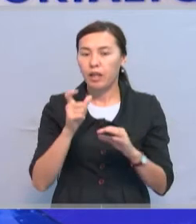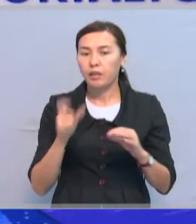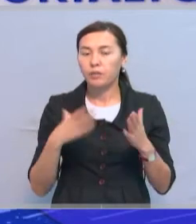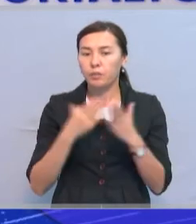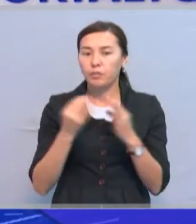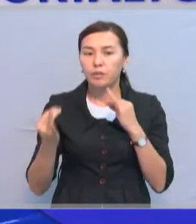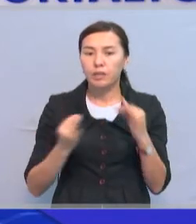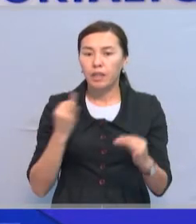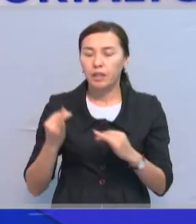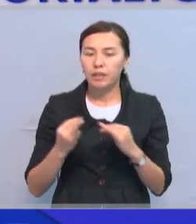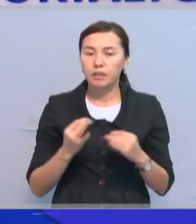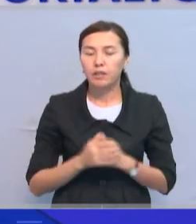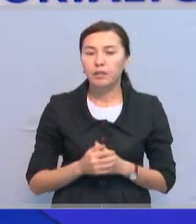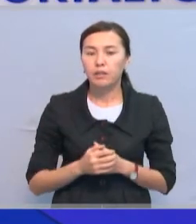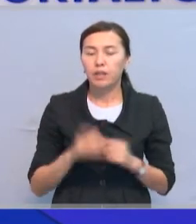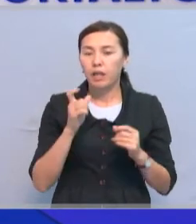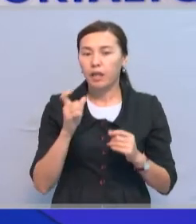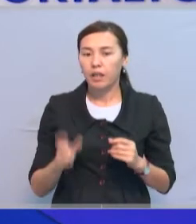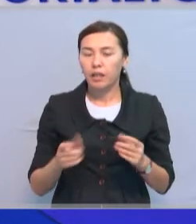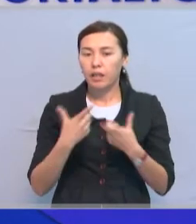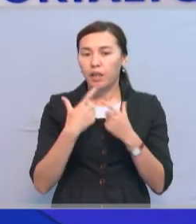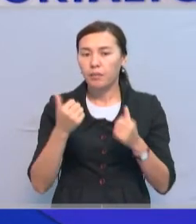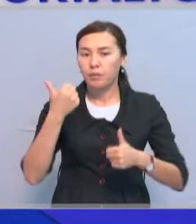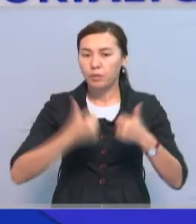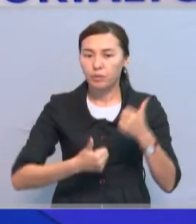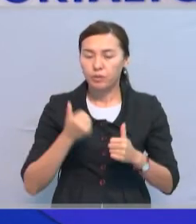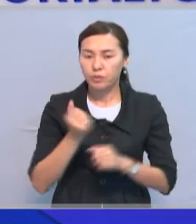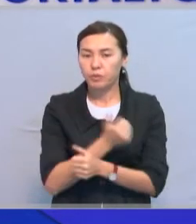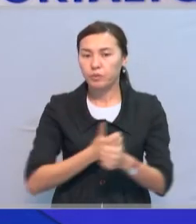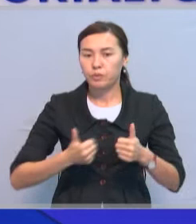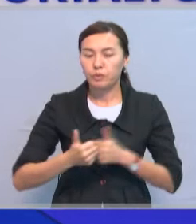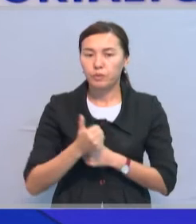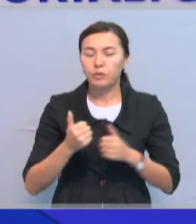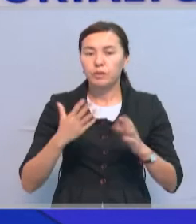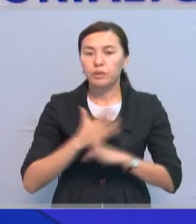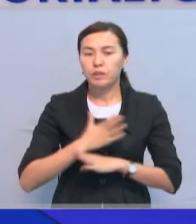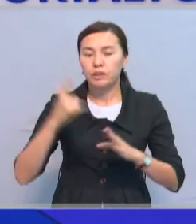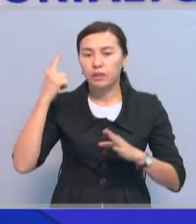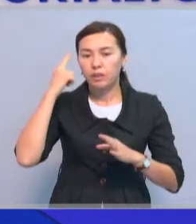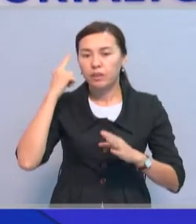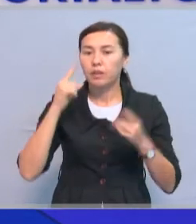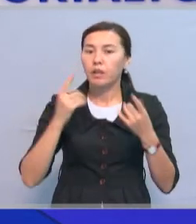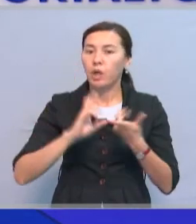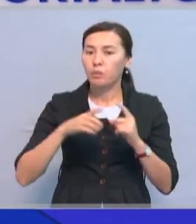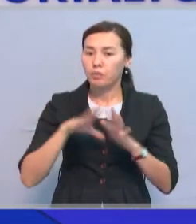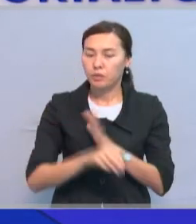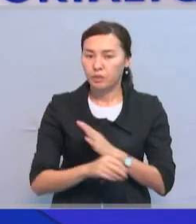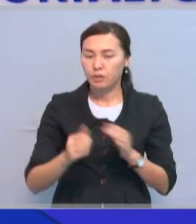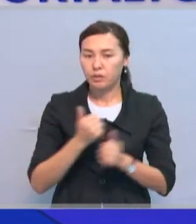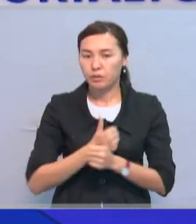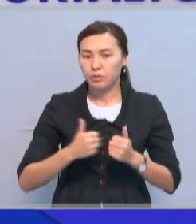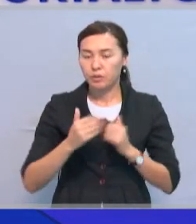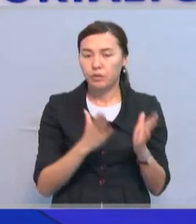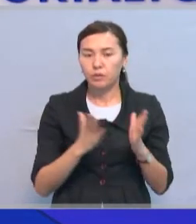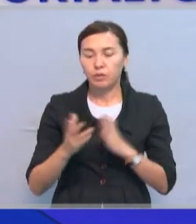өзара қарым-қатынас мәдениеті, жұртшылық алдында жария сөз сөйлеу, көшбасшылық және эмоциялық интеллект, өзгеріс енгізетін көшбасшылардың